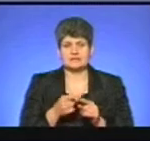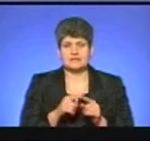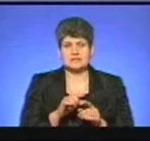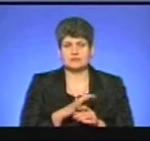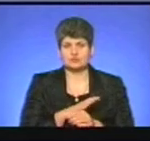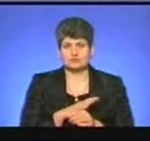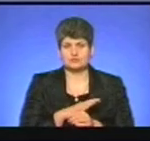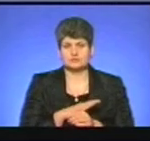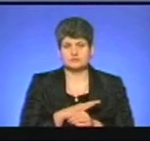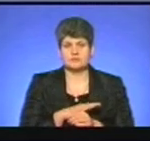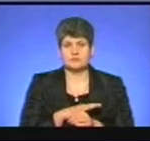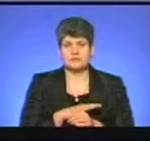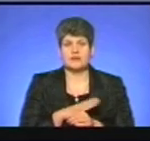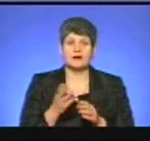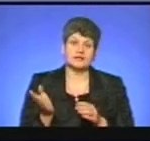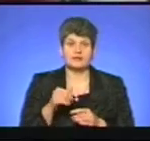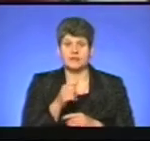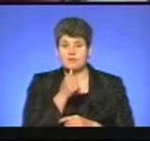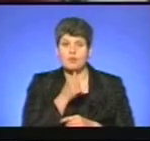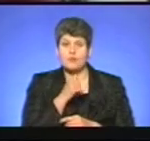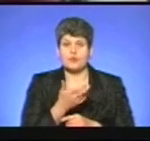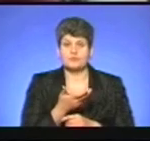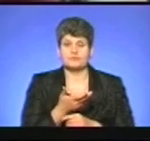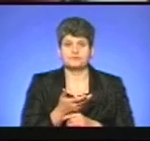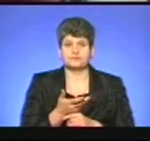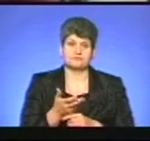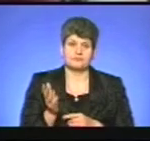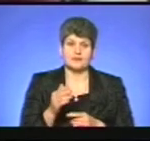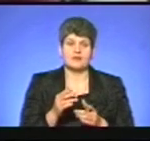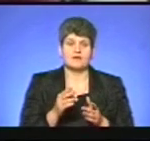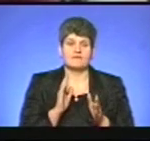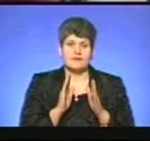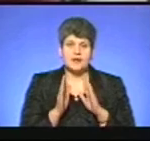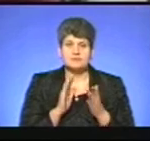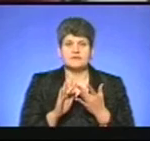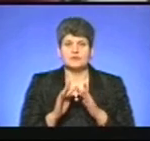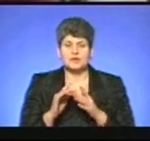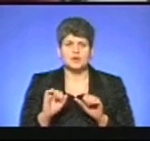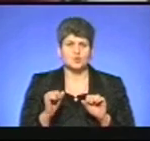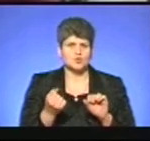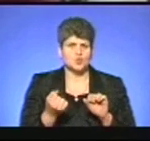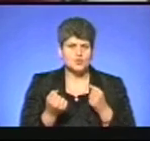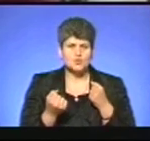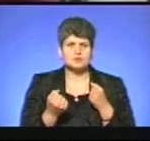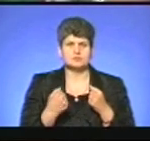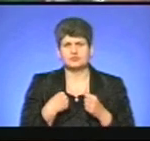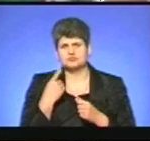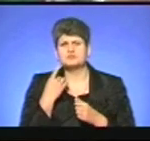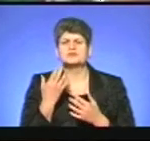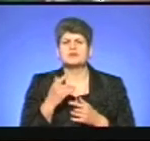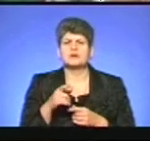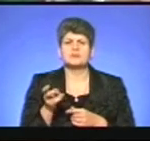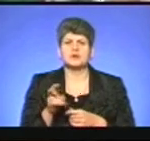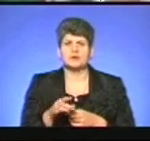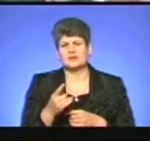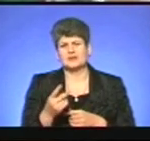знаєте, так, на агоп. А давайте спробуємо. Кинув клич, Фейсбук, інтернет, друзі. І я думав, ну, скільки прийде? Ну,